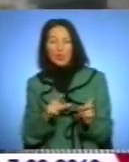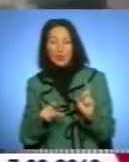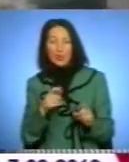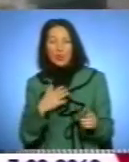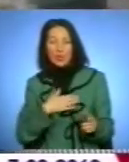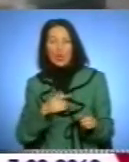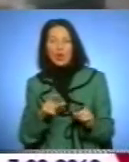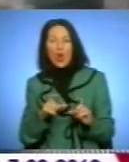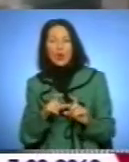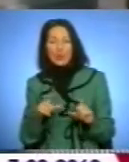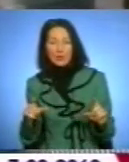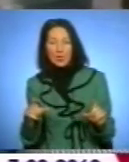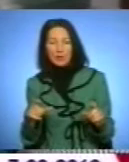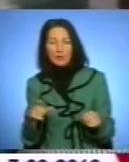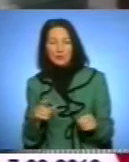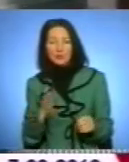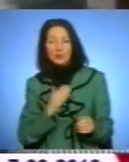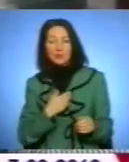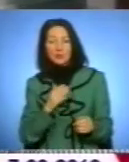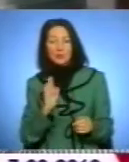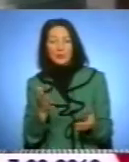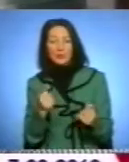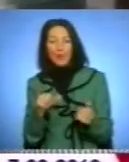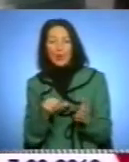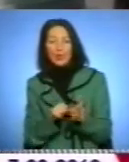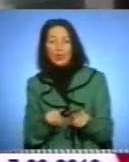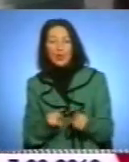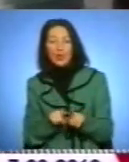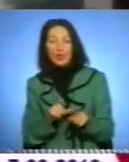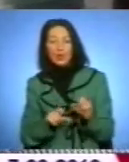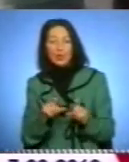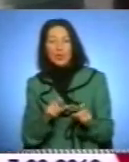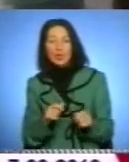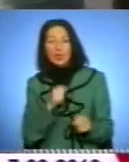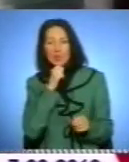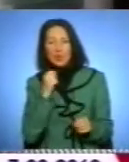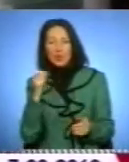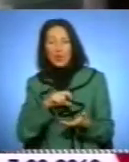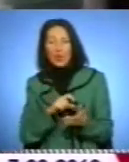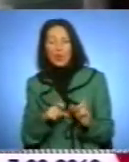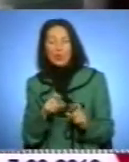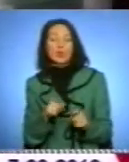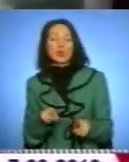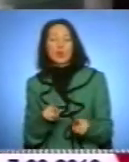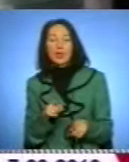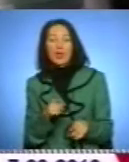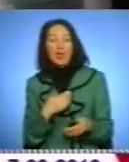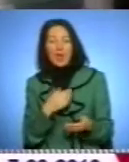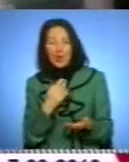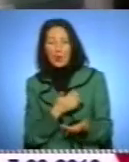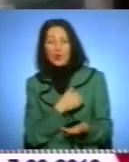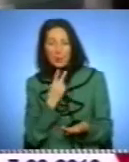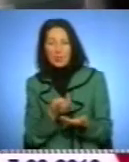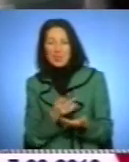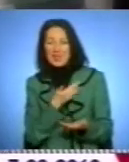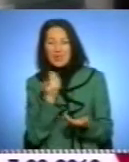приймати участь як студент першокурсник саме в цих змаганнях. І я думаю, що тим самим ми покажемо, що немає різниці. Викладач, студент, ми всі